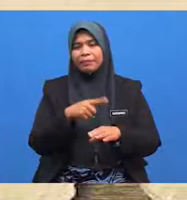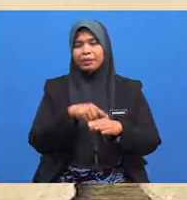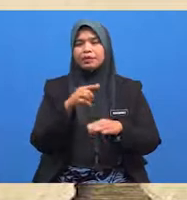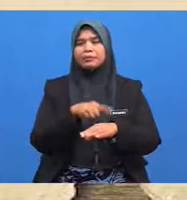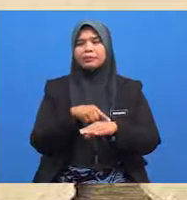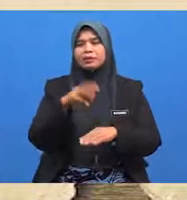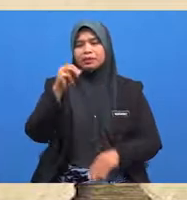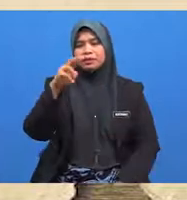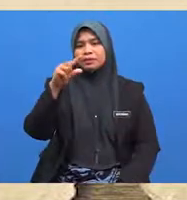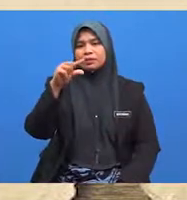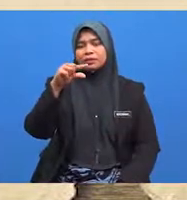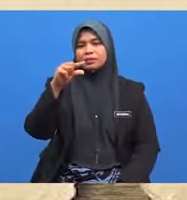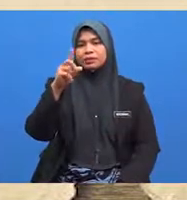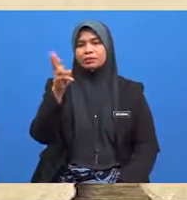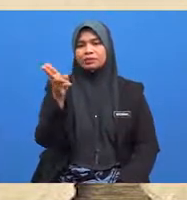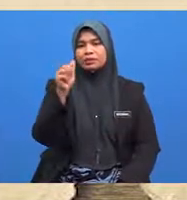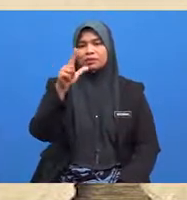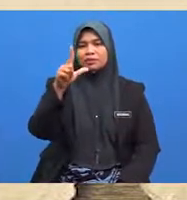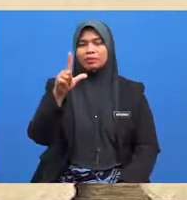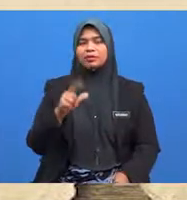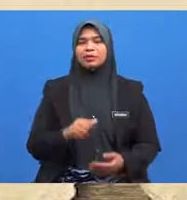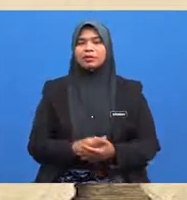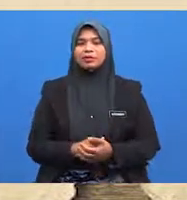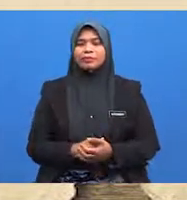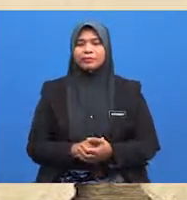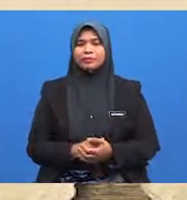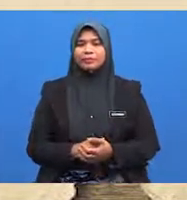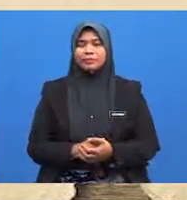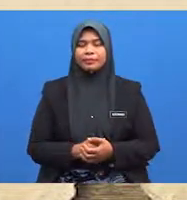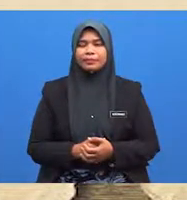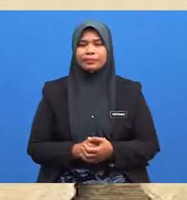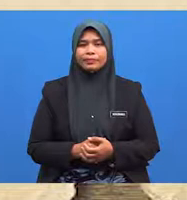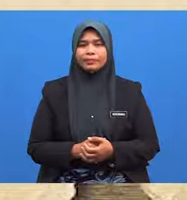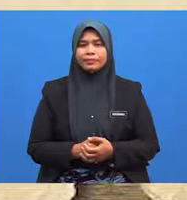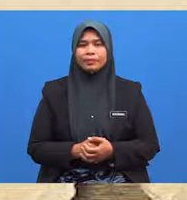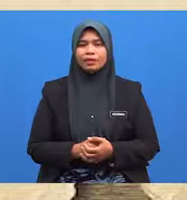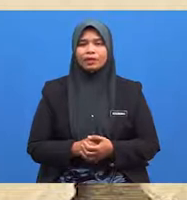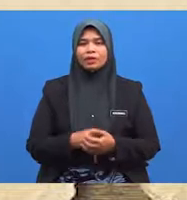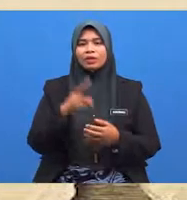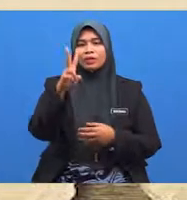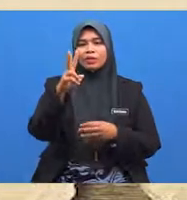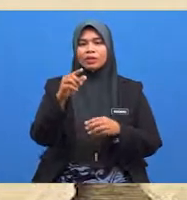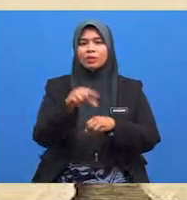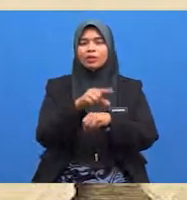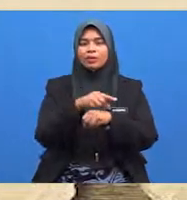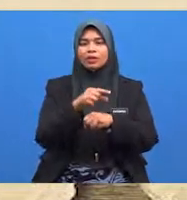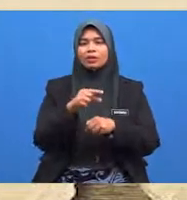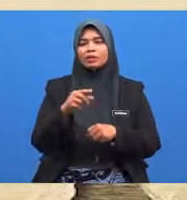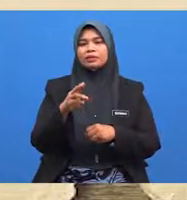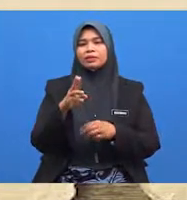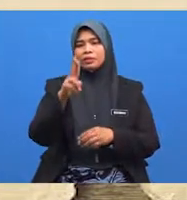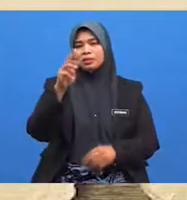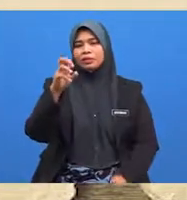gabungan pengaruh luar dan tempatan dalam seni bina Mughal, penggunaan unsur air